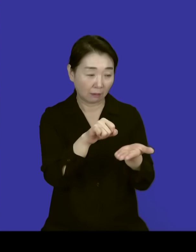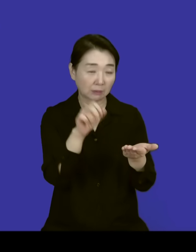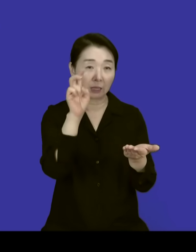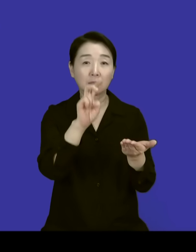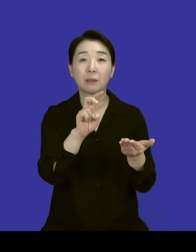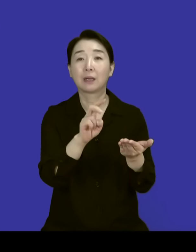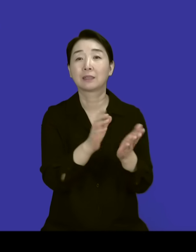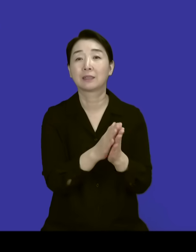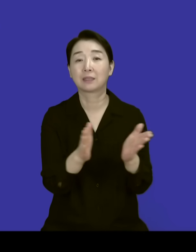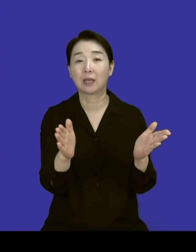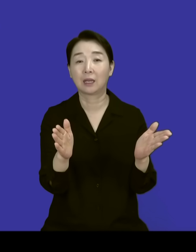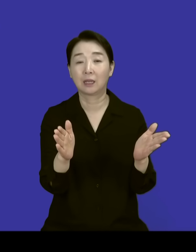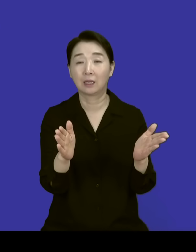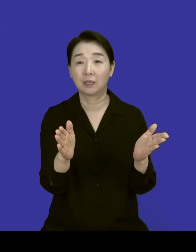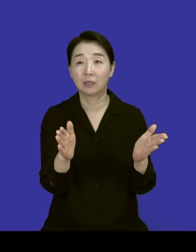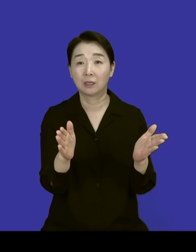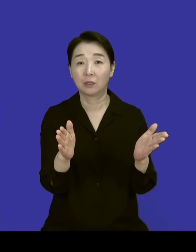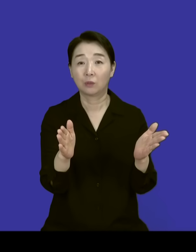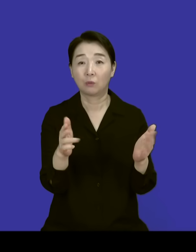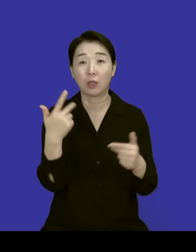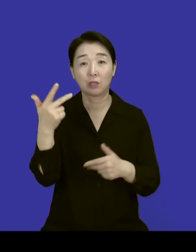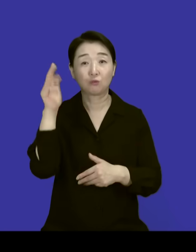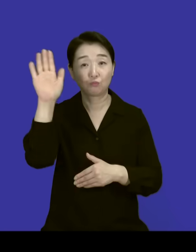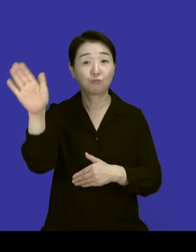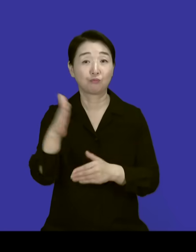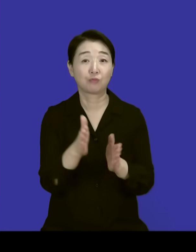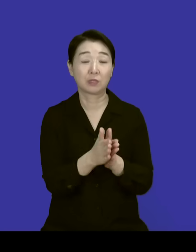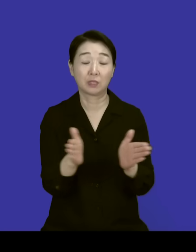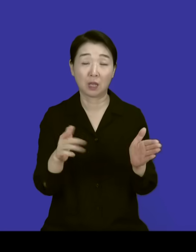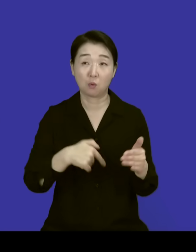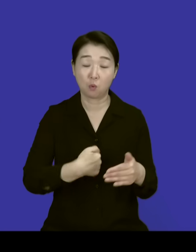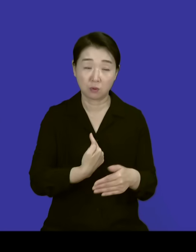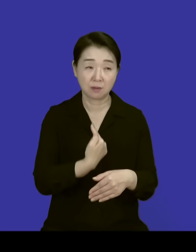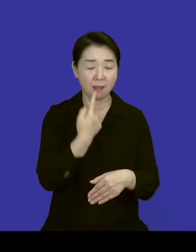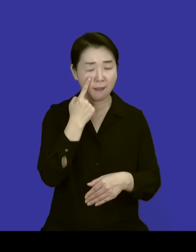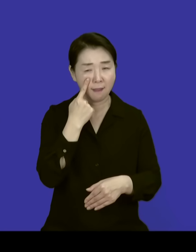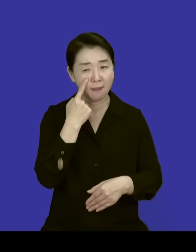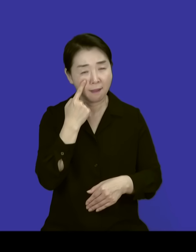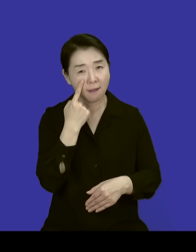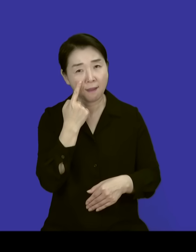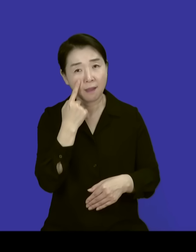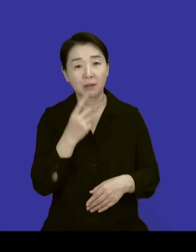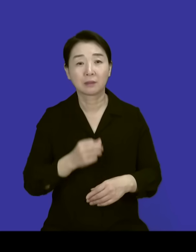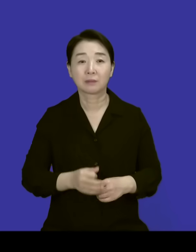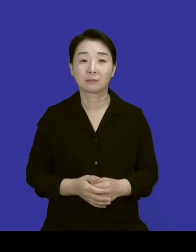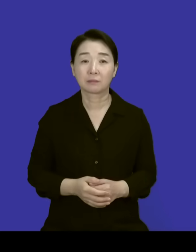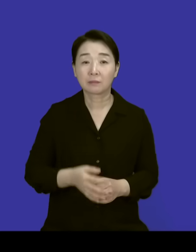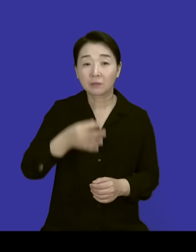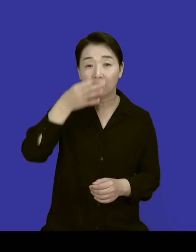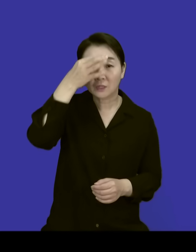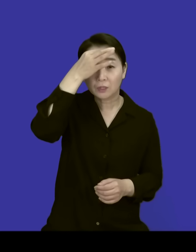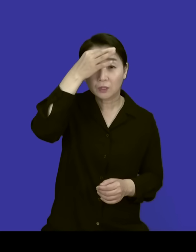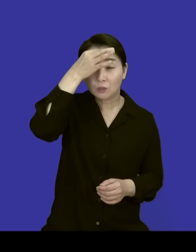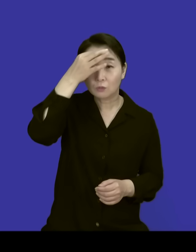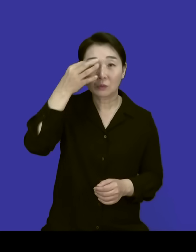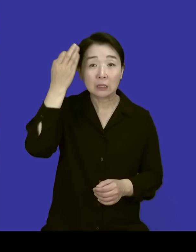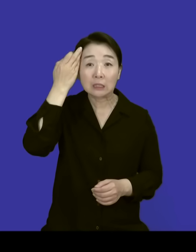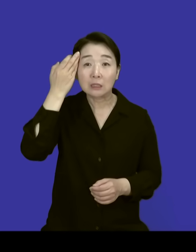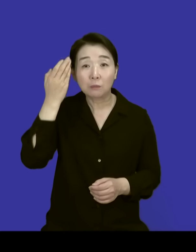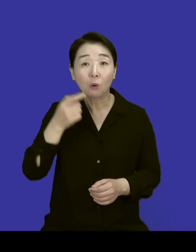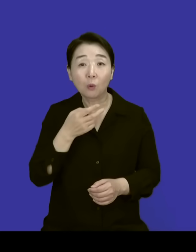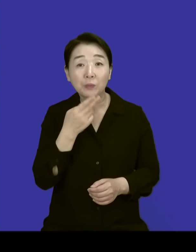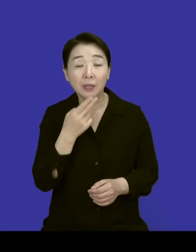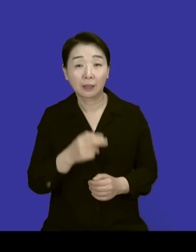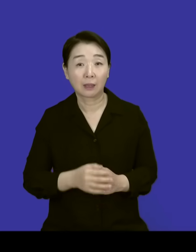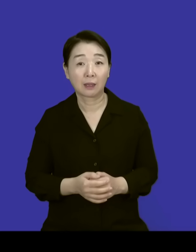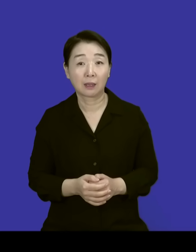그걸. 네. 바로 일주일 정도 있다부터 음. 혼자 해본 거예요. 예, 집에다 갖다 놓고. 기술이나 뭐 이런 게 네. 아무것도 없었을 텐데. 뭐 네? 하나요?